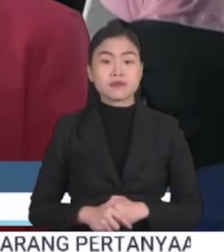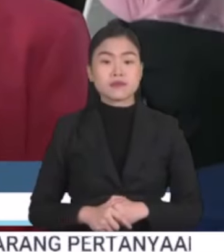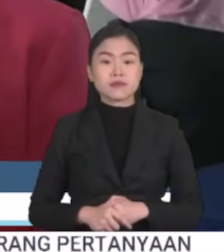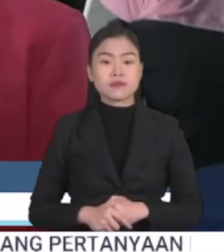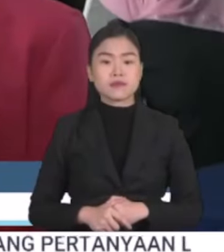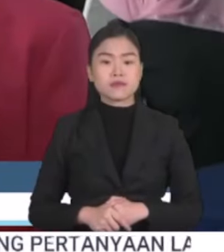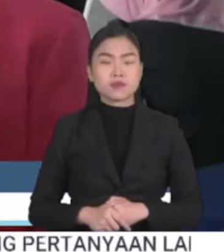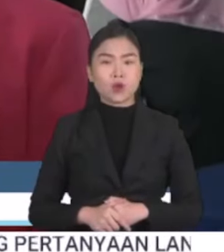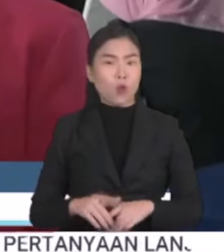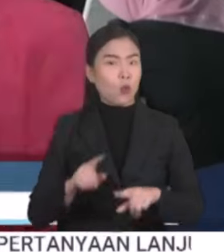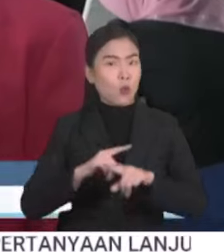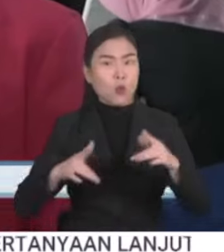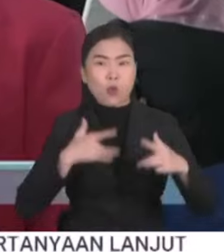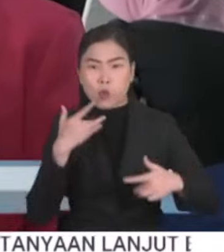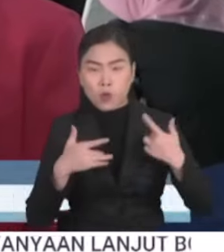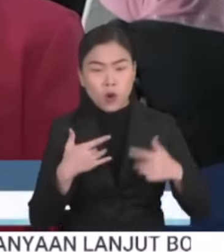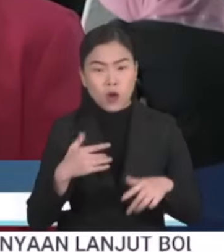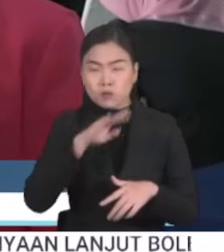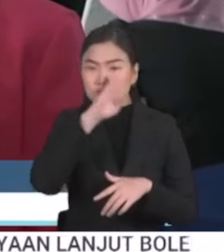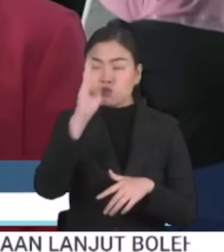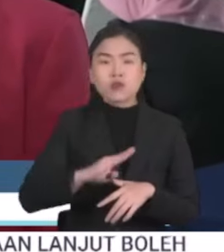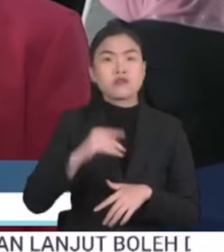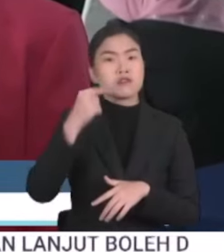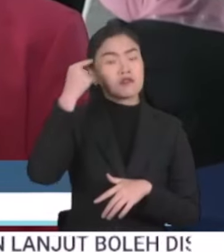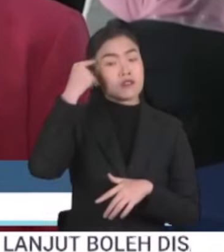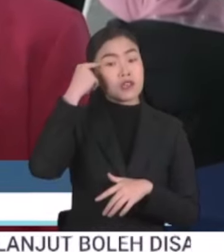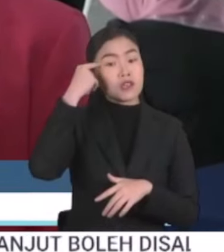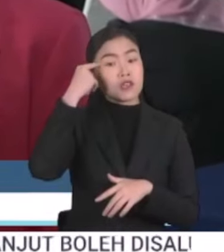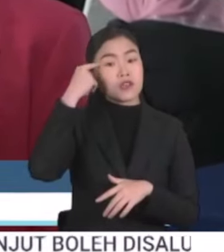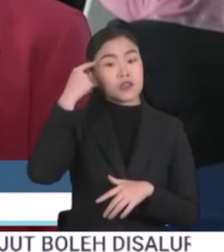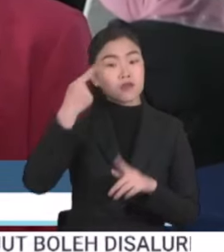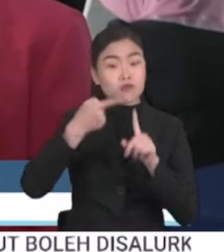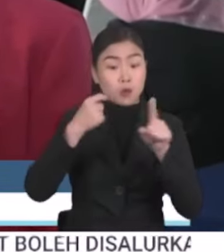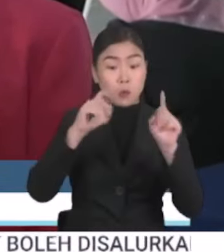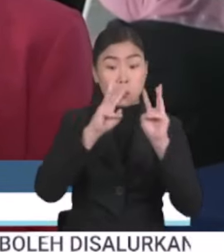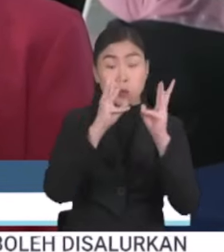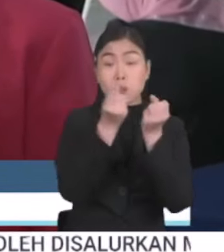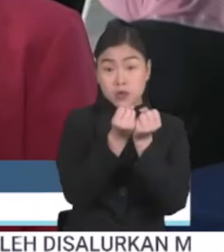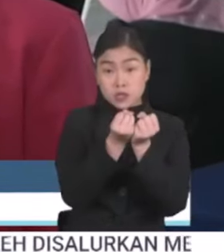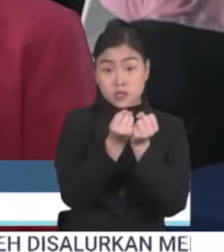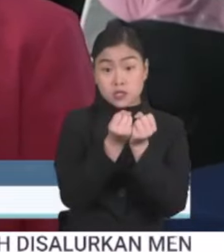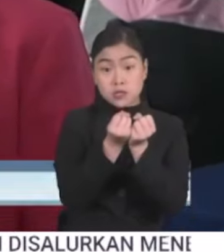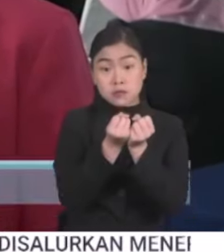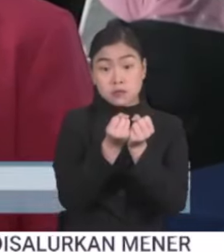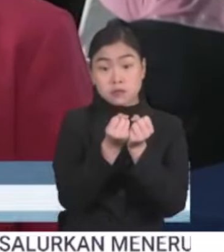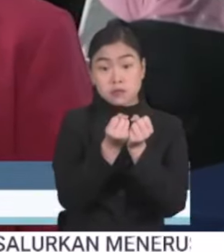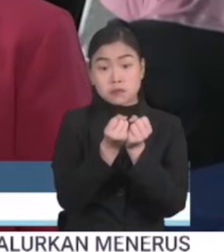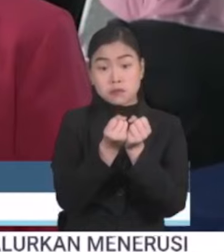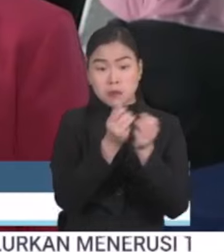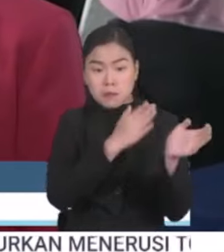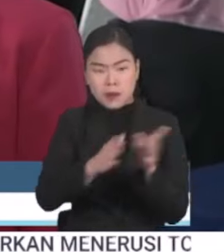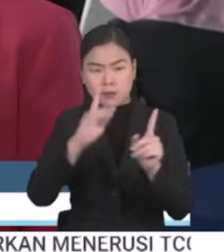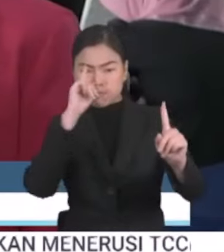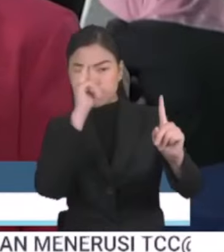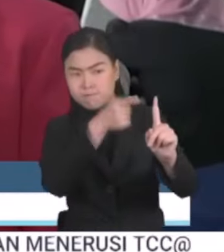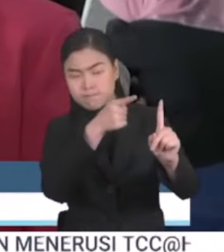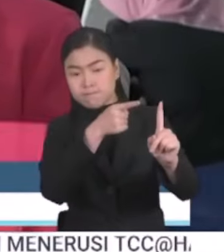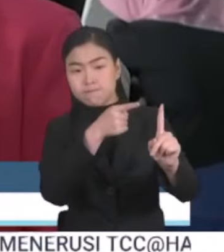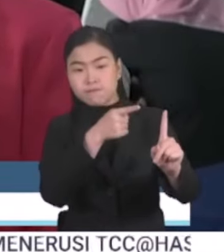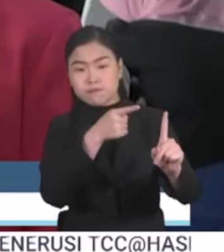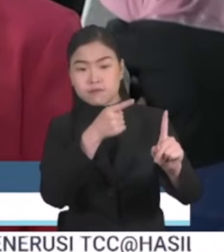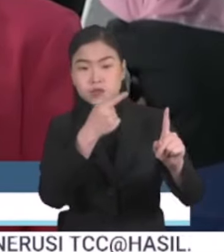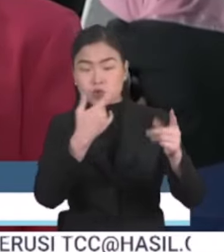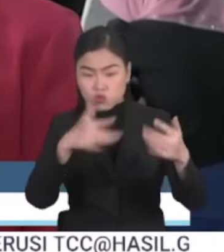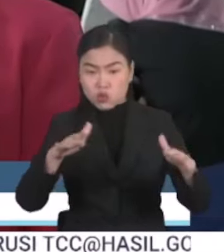Sangat memberangsangkan dan kita tak sangka daripada hasil bengkel blueprint Pelan Hala Tuju strategik ini